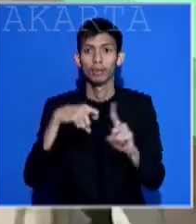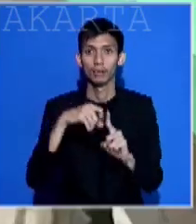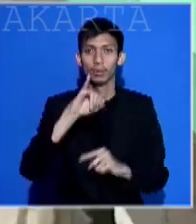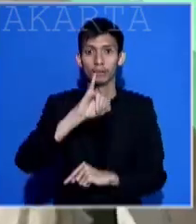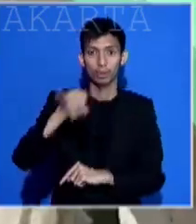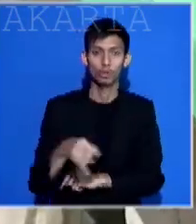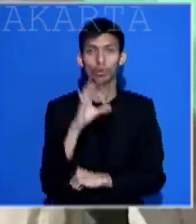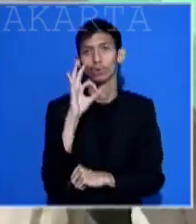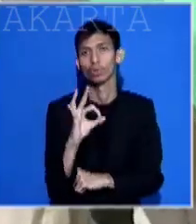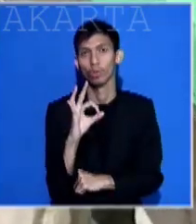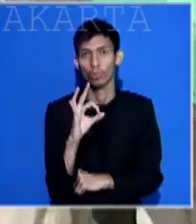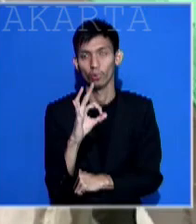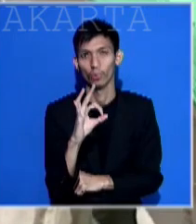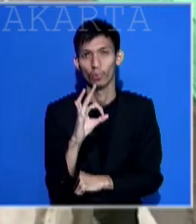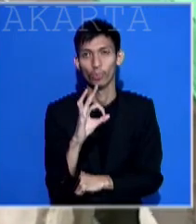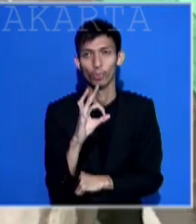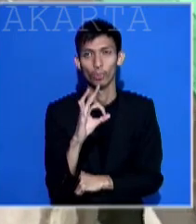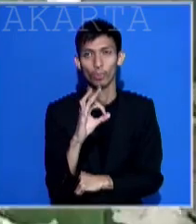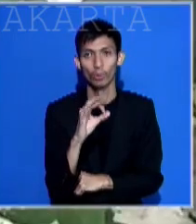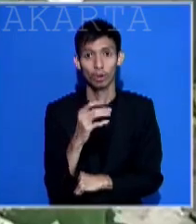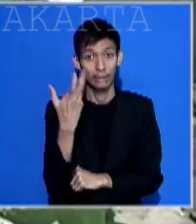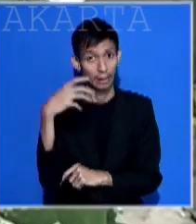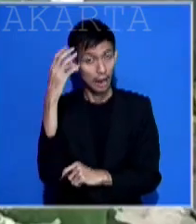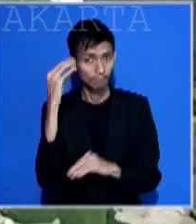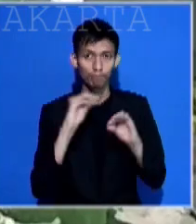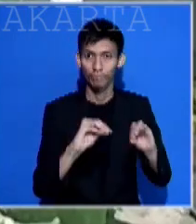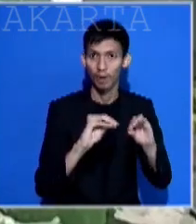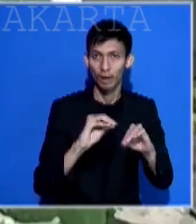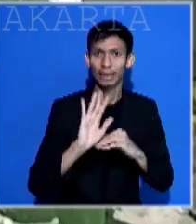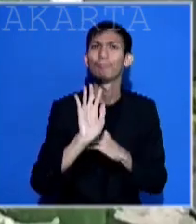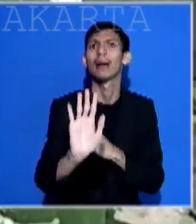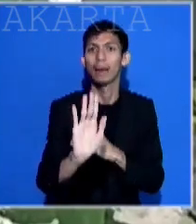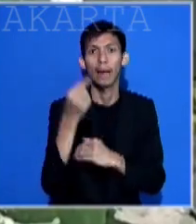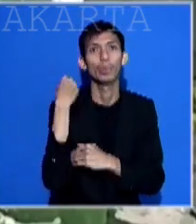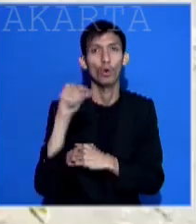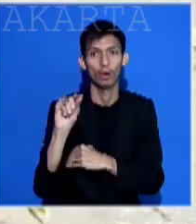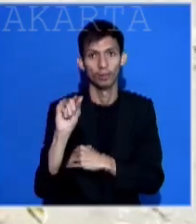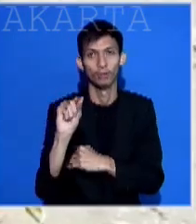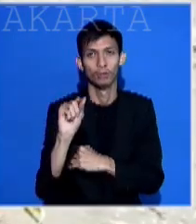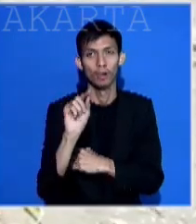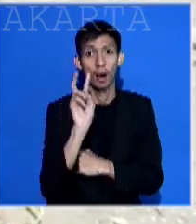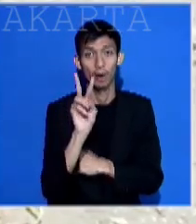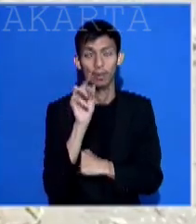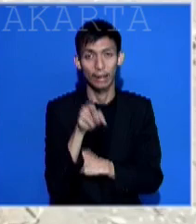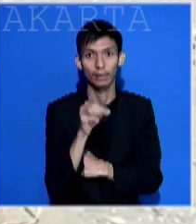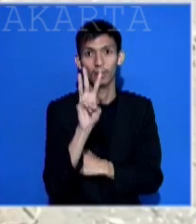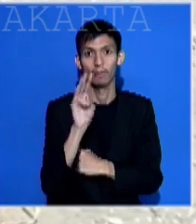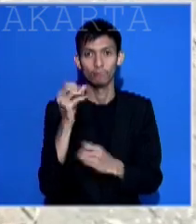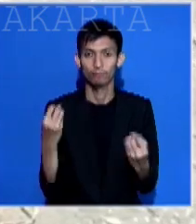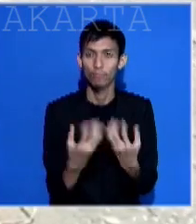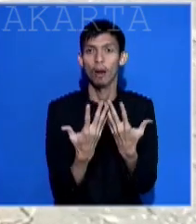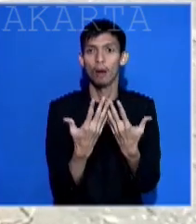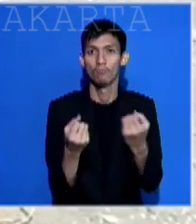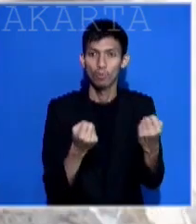Wates, tepatnya di depan kantor Dinas Pendidikan Kabupaten Kulon Progo. Tiga kendaraan terlibat dalam kecelakaan ini, yakni kendaraan bak